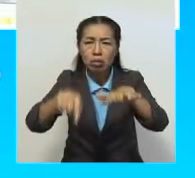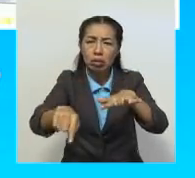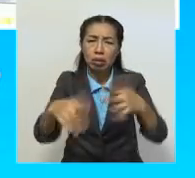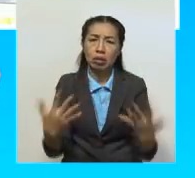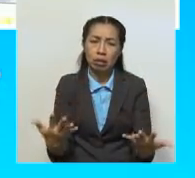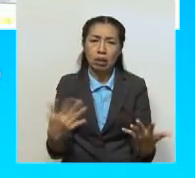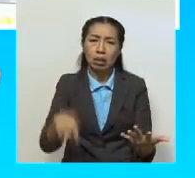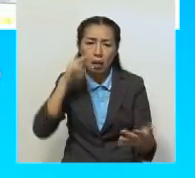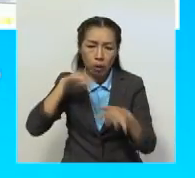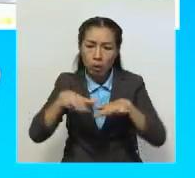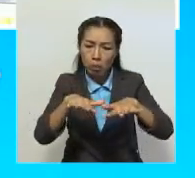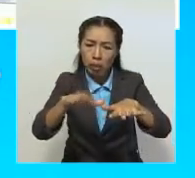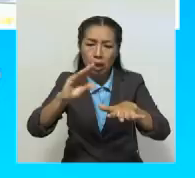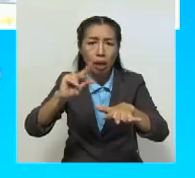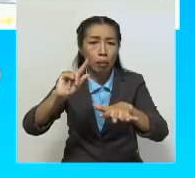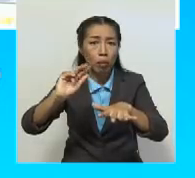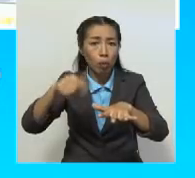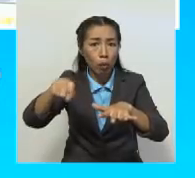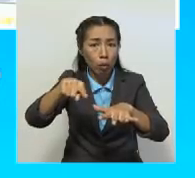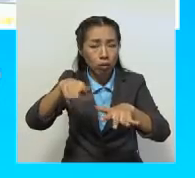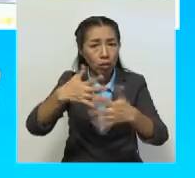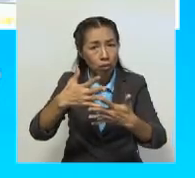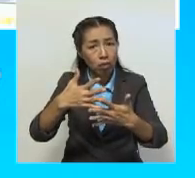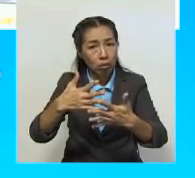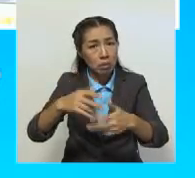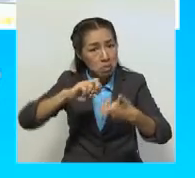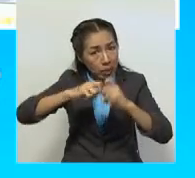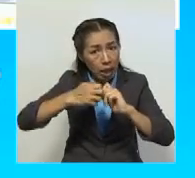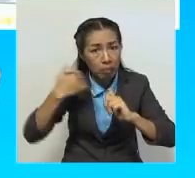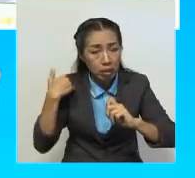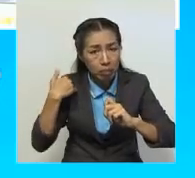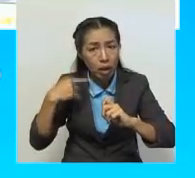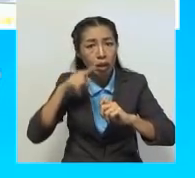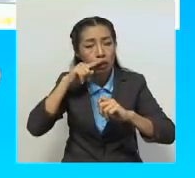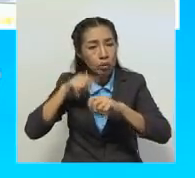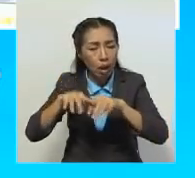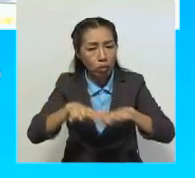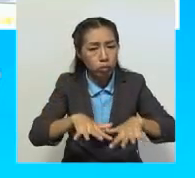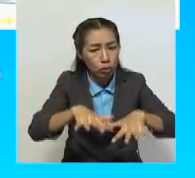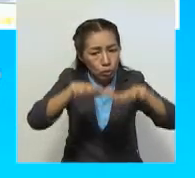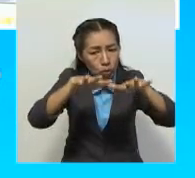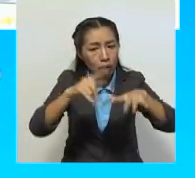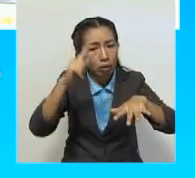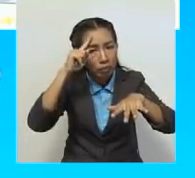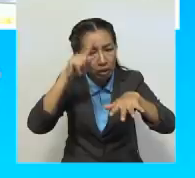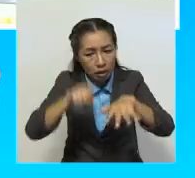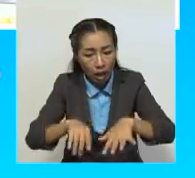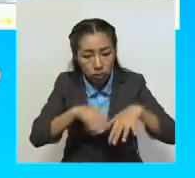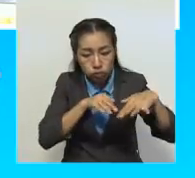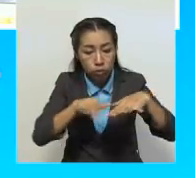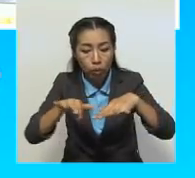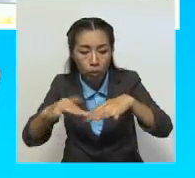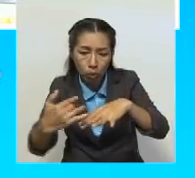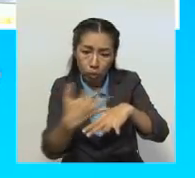ปในแม่น้ำโขงเนี่ยคือมีเรื่องของความติดขัดเรื่องของน้ำเข้าท่วมหรือว่าไหลย้อนเข้าพื้นที่บ้าง